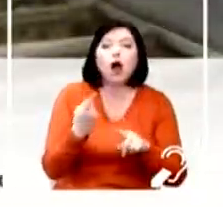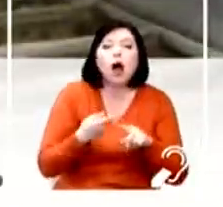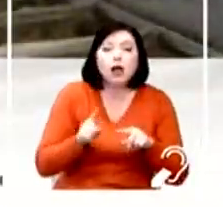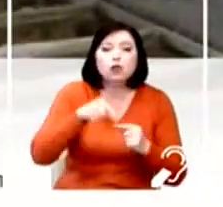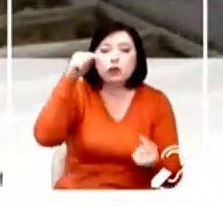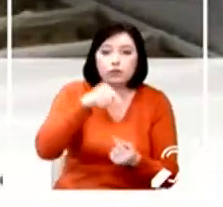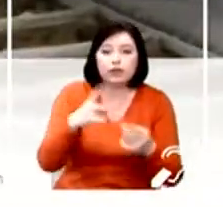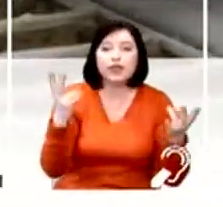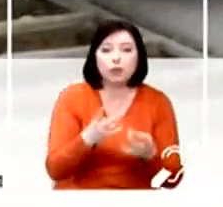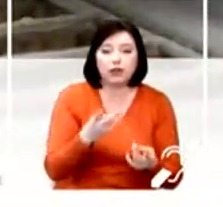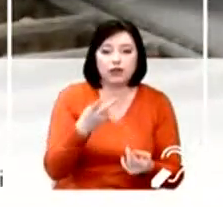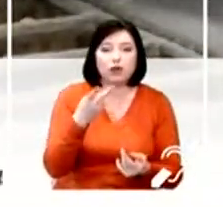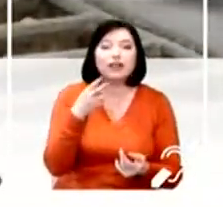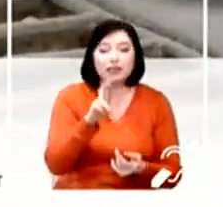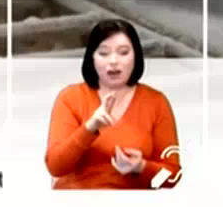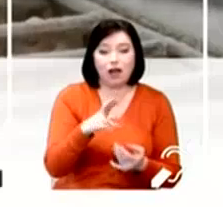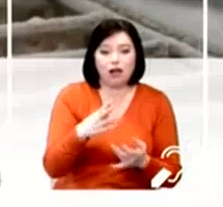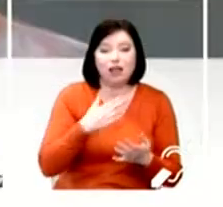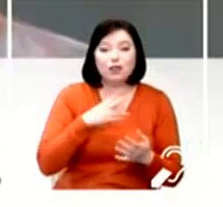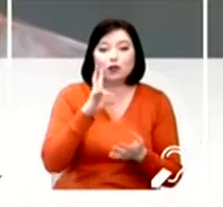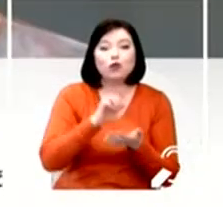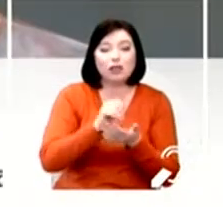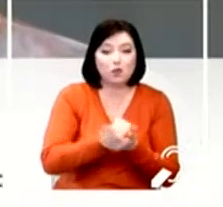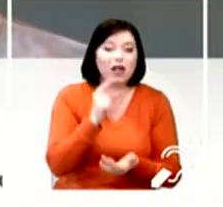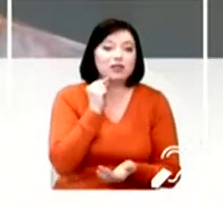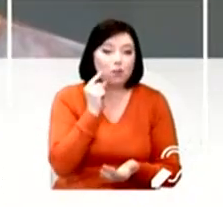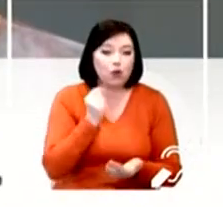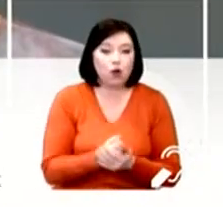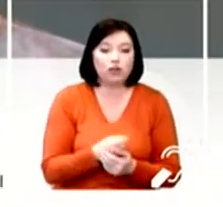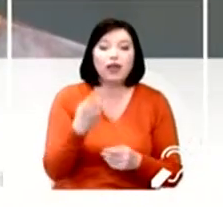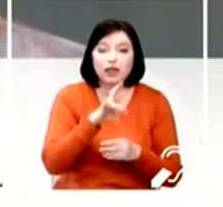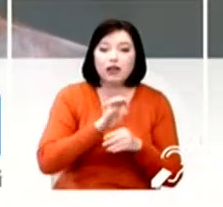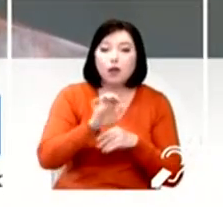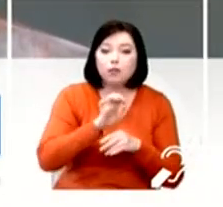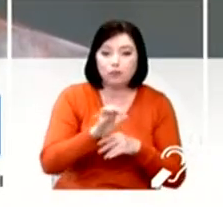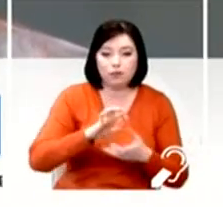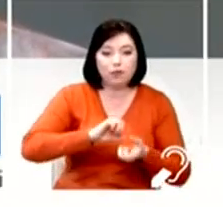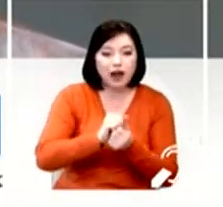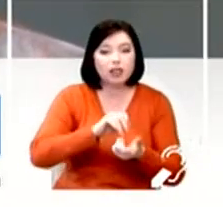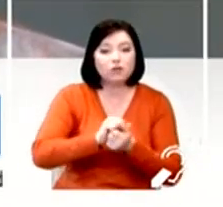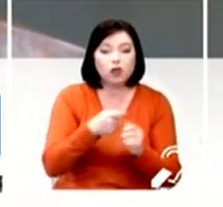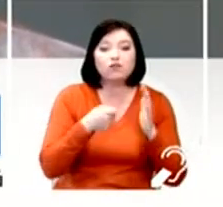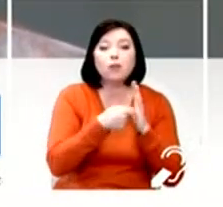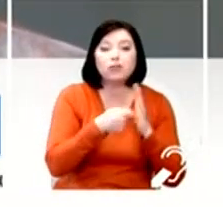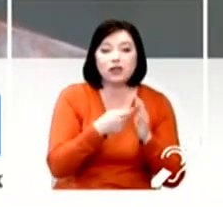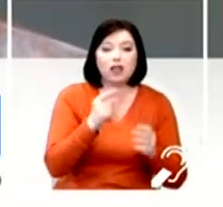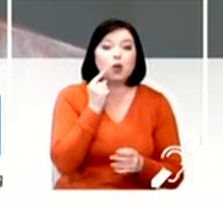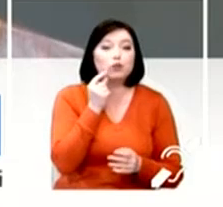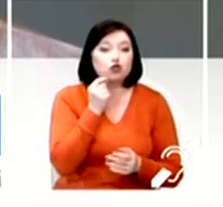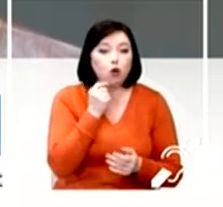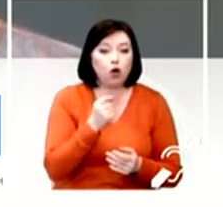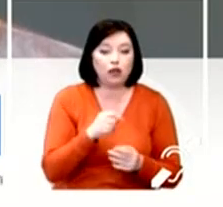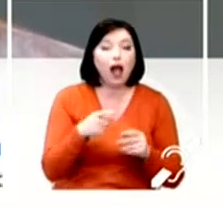necesar nouă apicultorilor pentru fabricarea hrane pentru albini, și